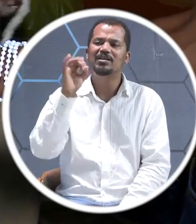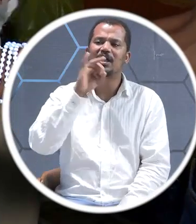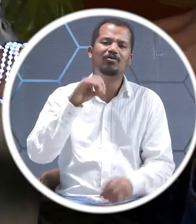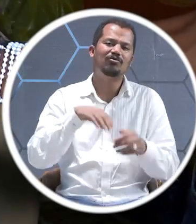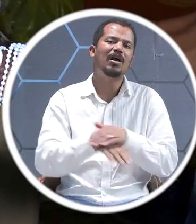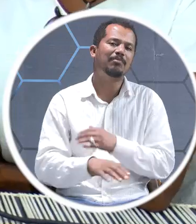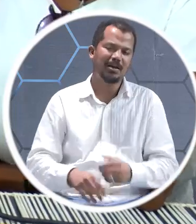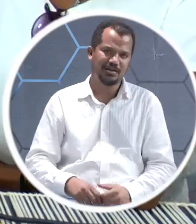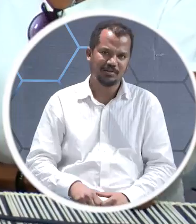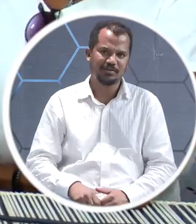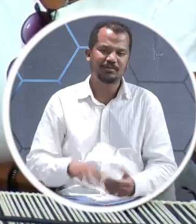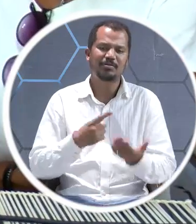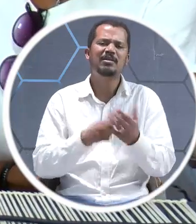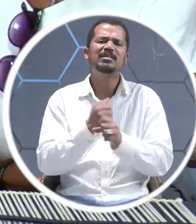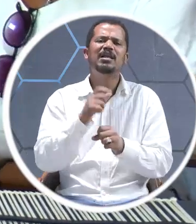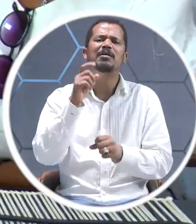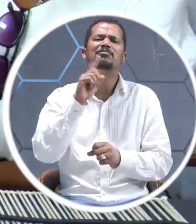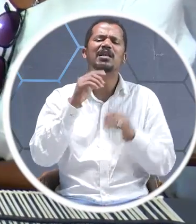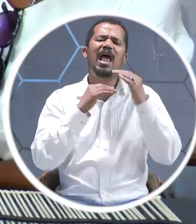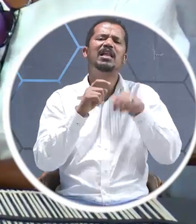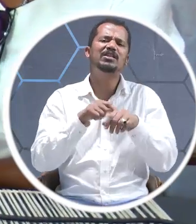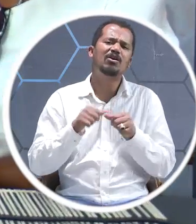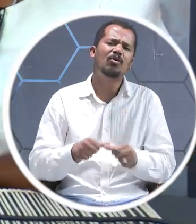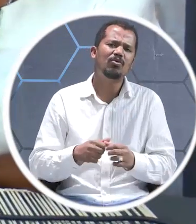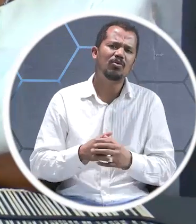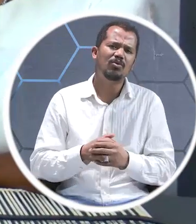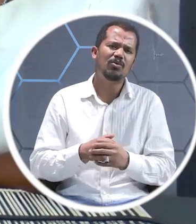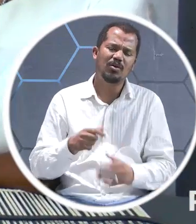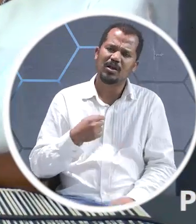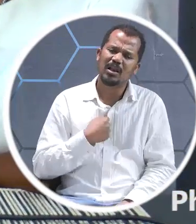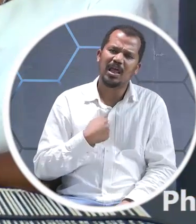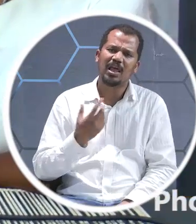ገባ በዚህ ስራ ላይ ምን ያህል ጊዜ ፈጁ